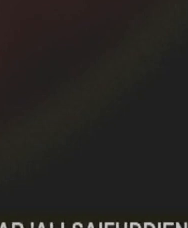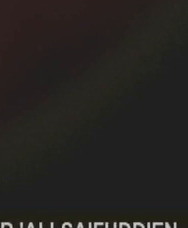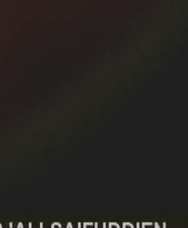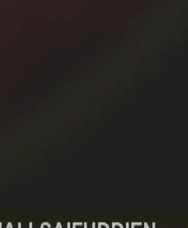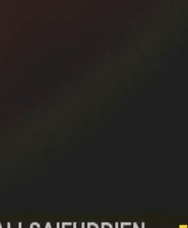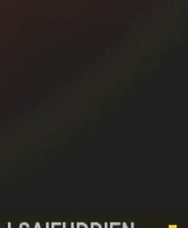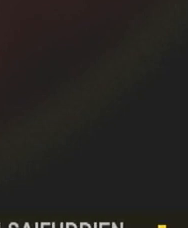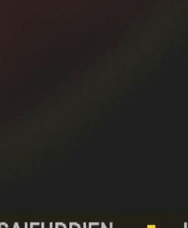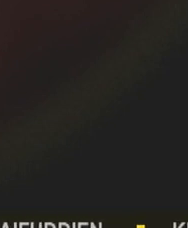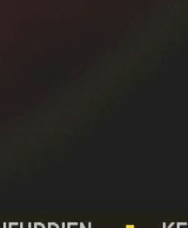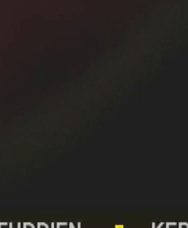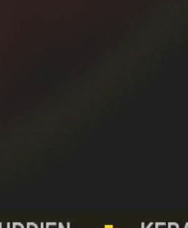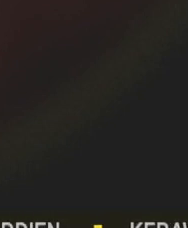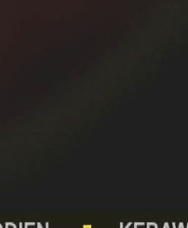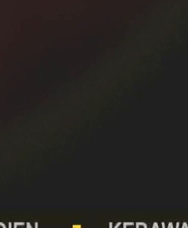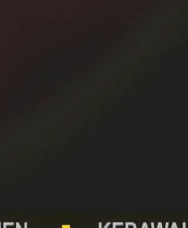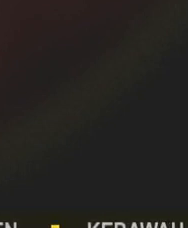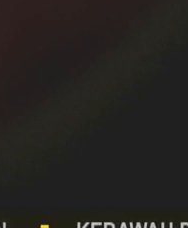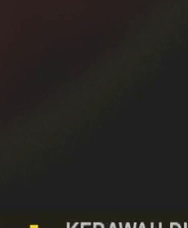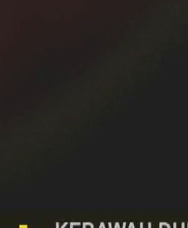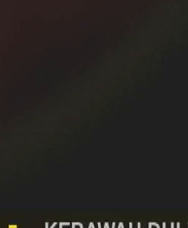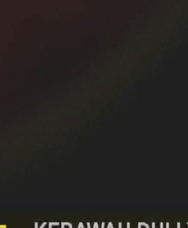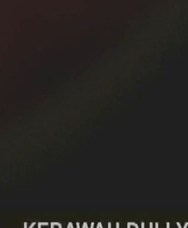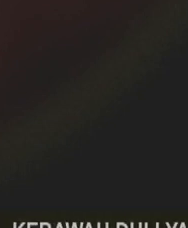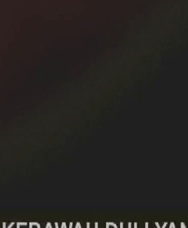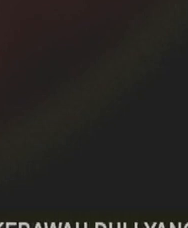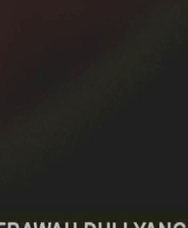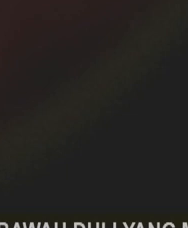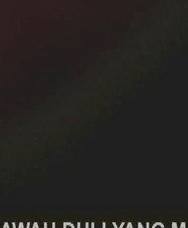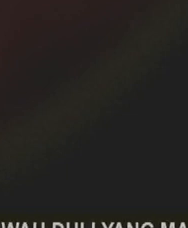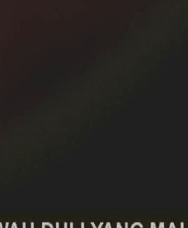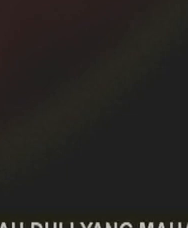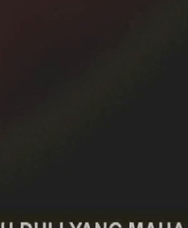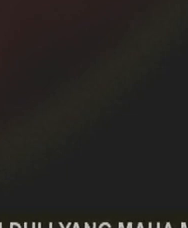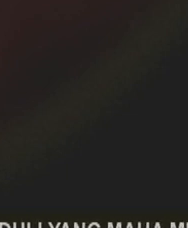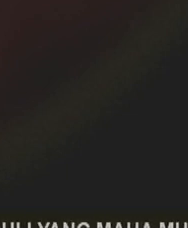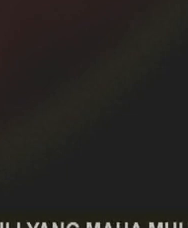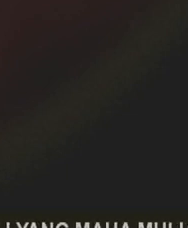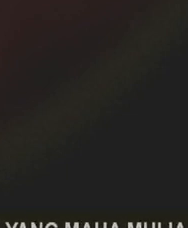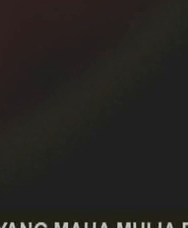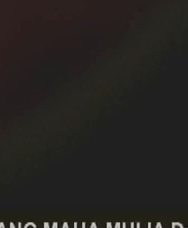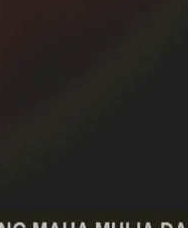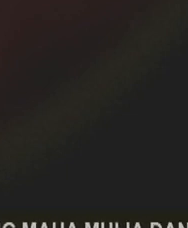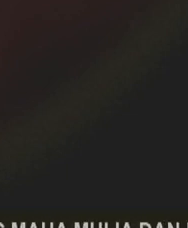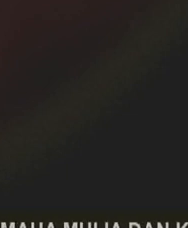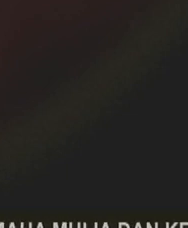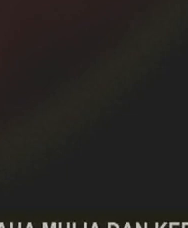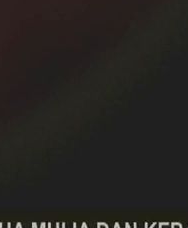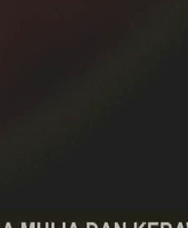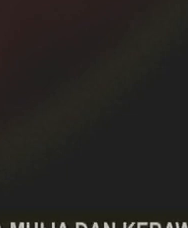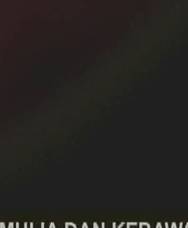tutong Hospital penyiaran istri Hajjah Maryam daerah temburong dan pusat perubatan jerudong Park